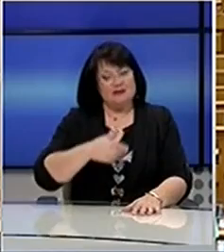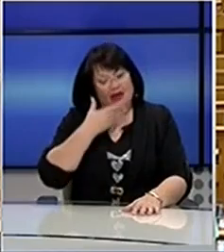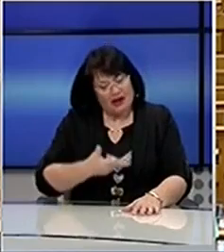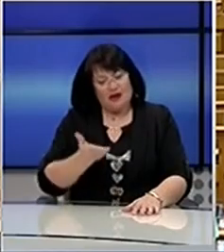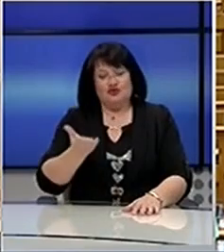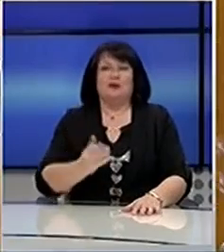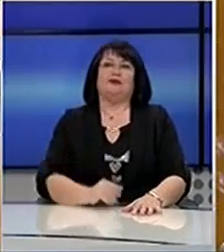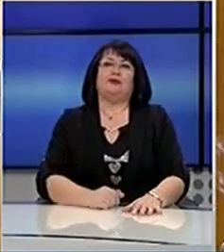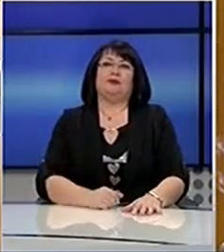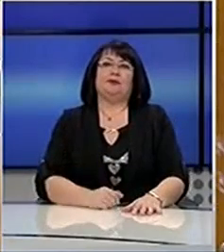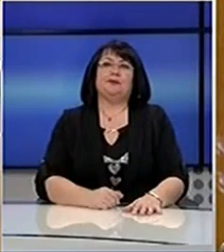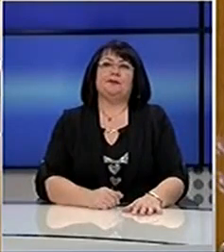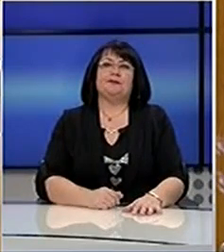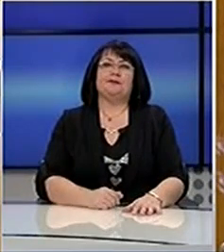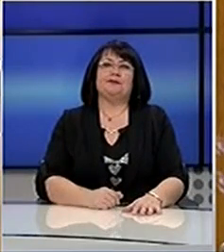κλείσω